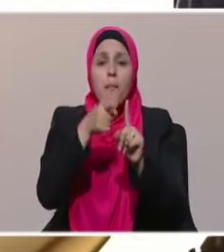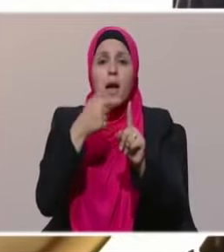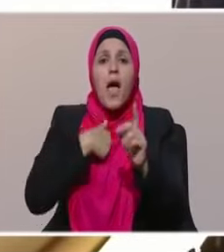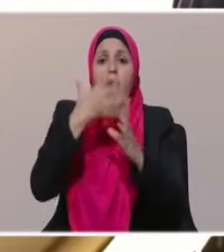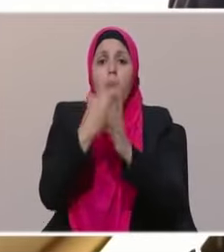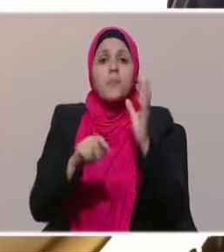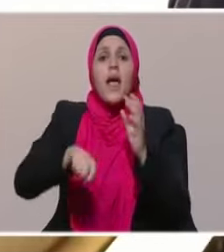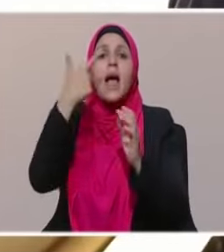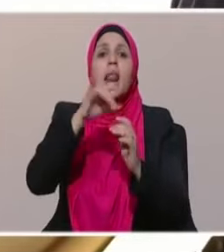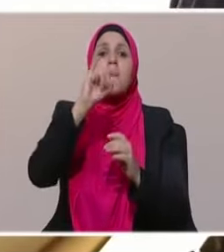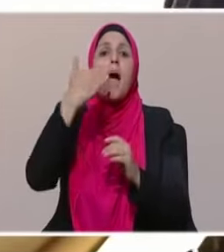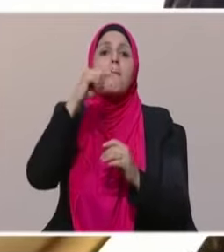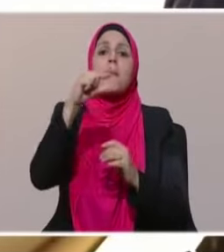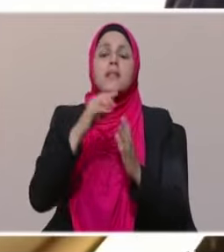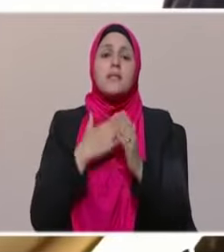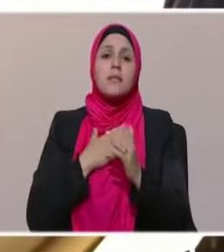ابنك الغالي